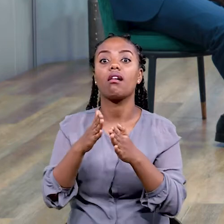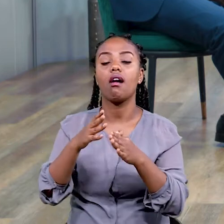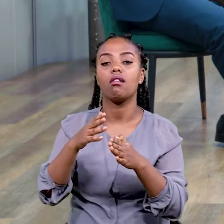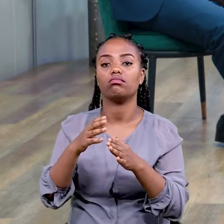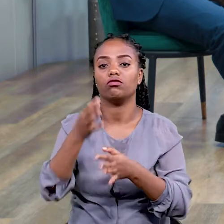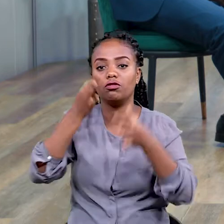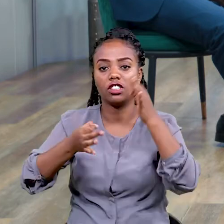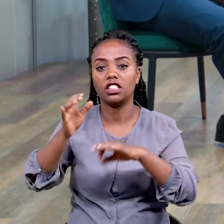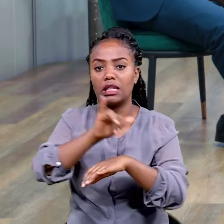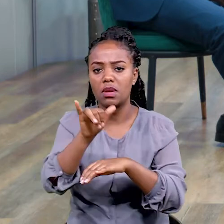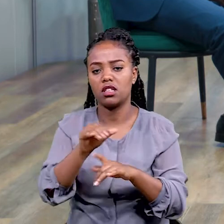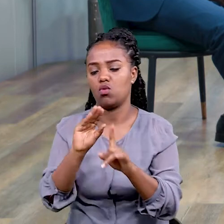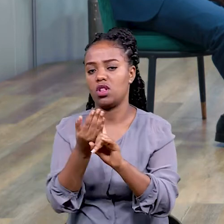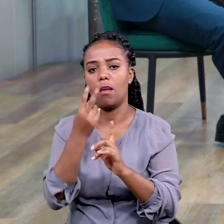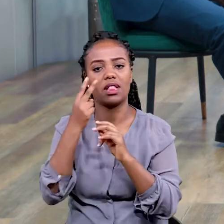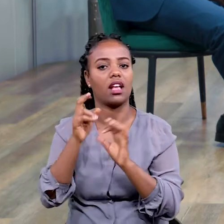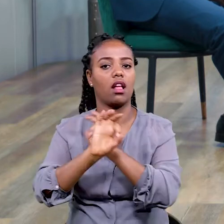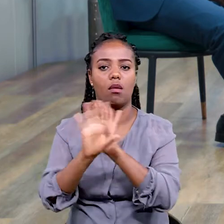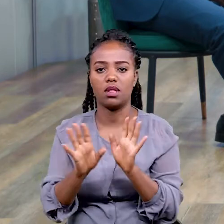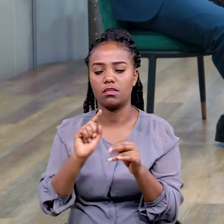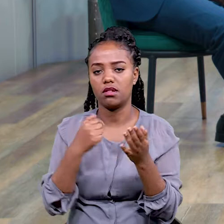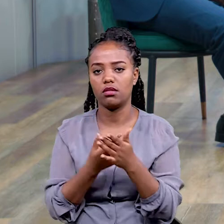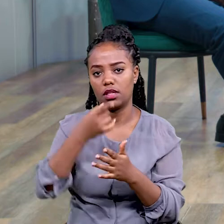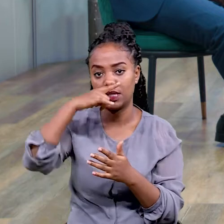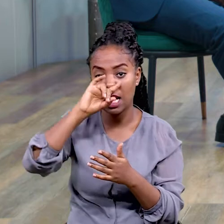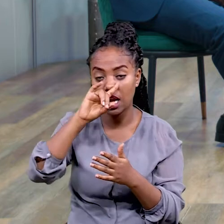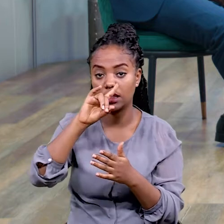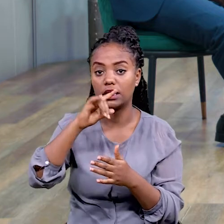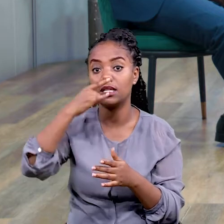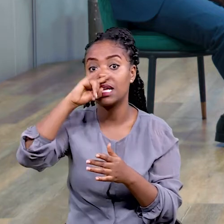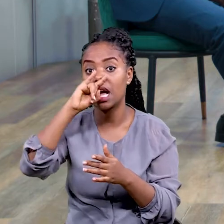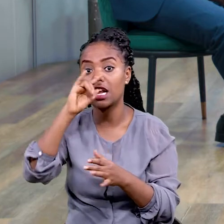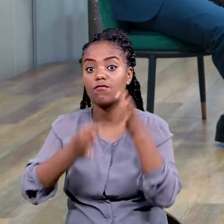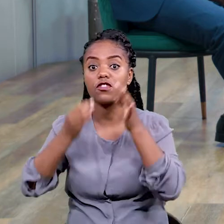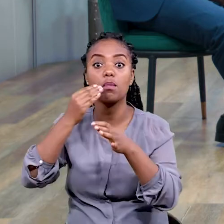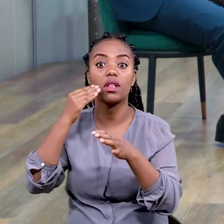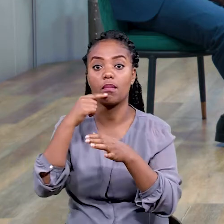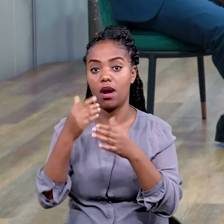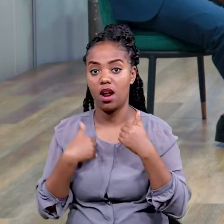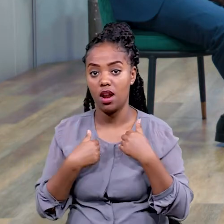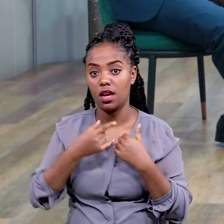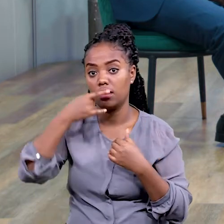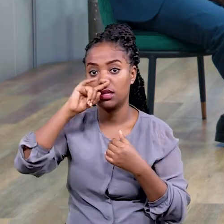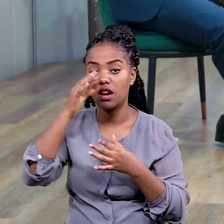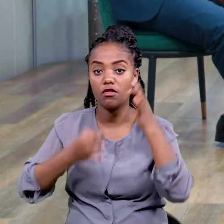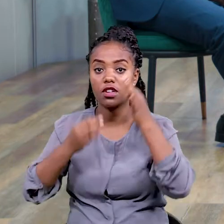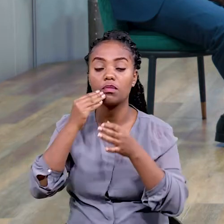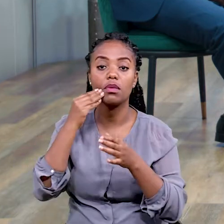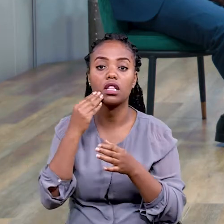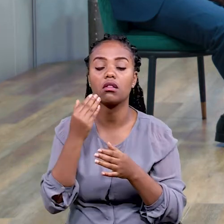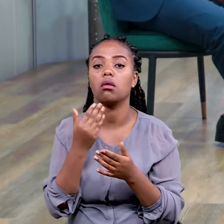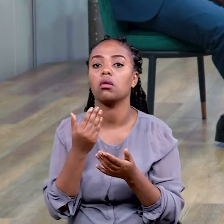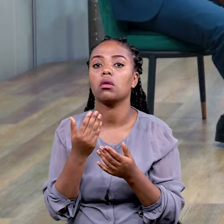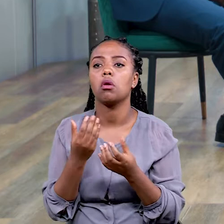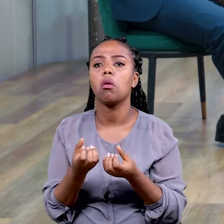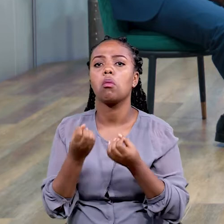የነሱ ጉዳይ መታየት አይኖርበትም። ስለዚህ የህፃናት ችሎት የሚባል አለ። ህፃናት ችሎት በጥሩ